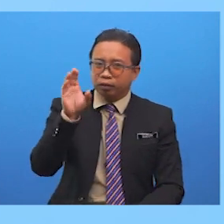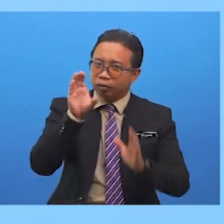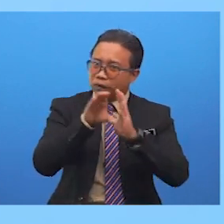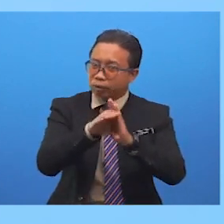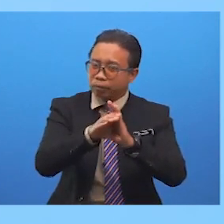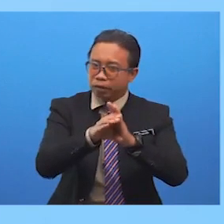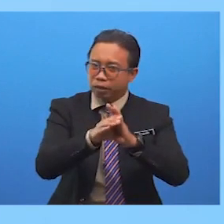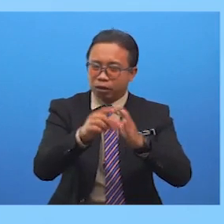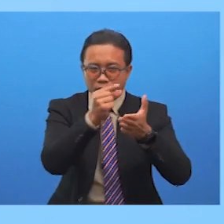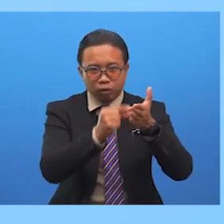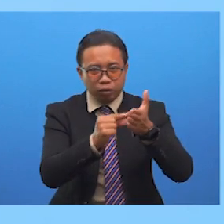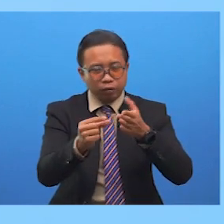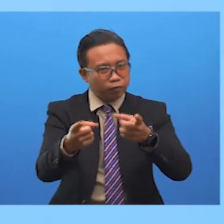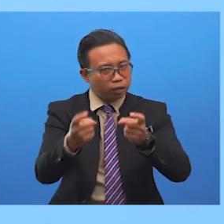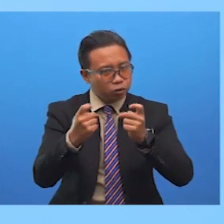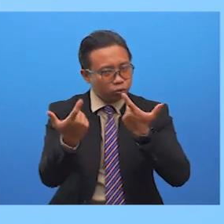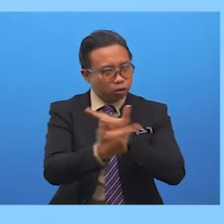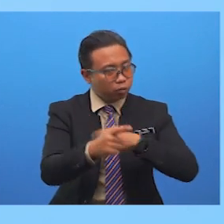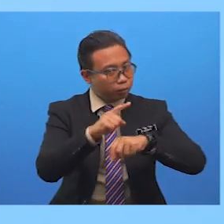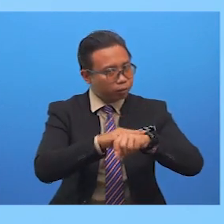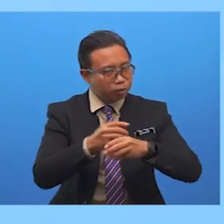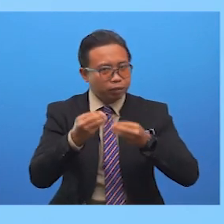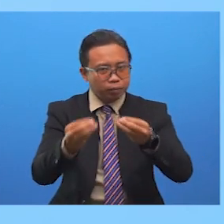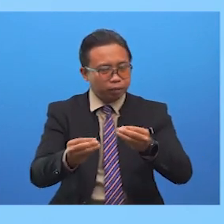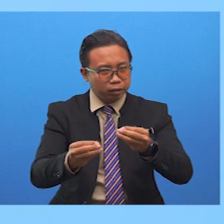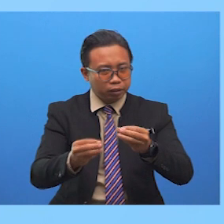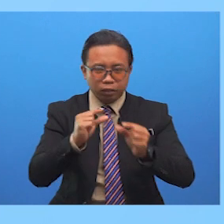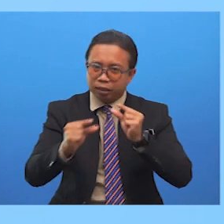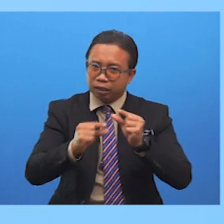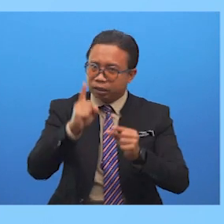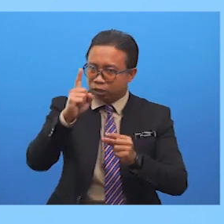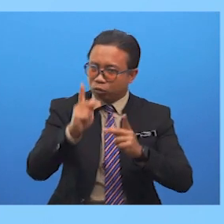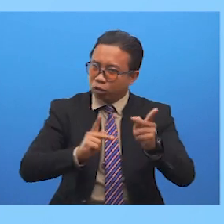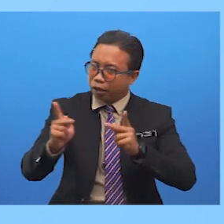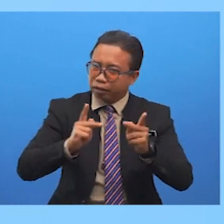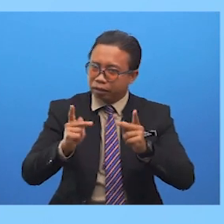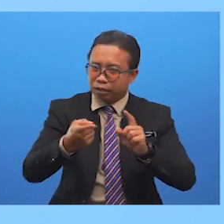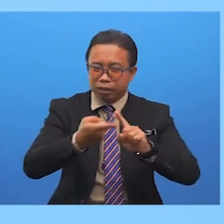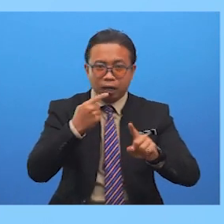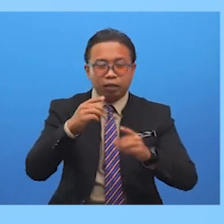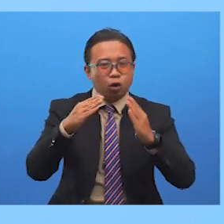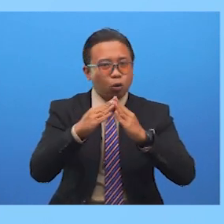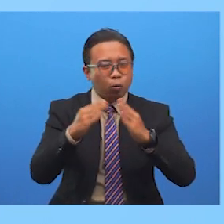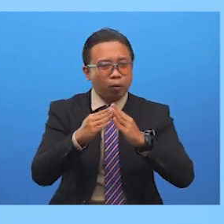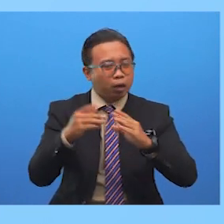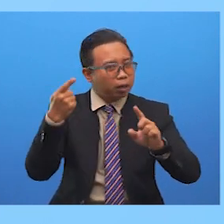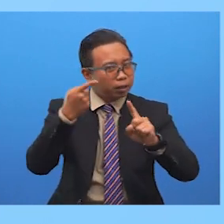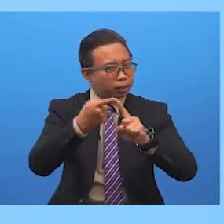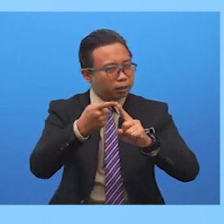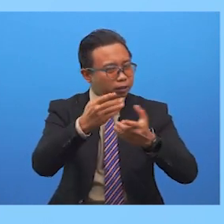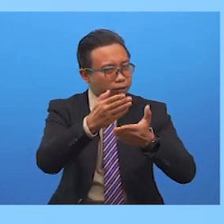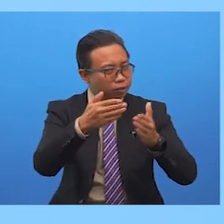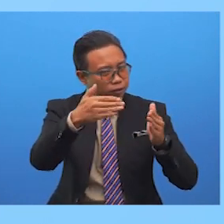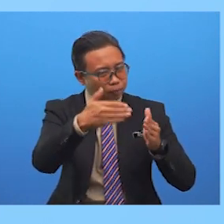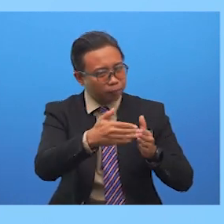menunjukkan gravela juga melawan masa bagi pergerakan sebuah kereta dari rumah ke